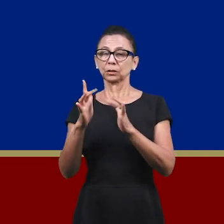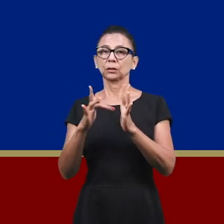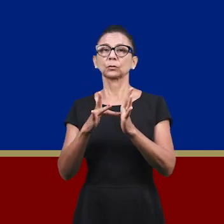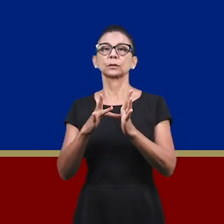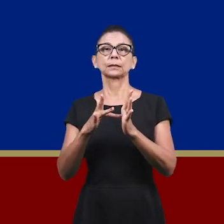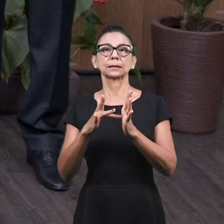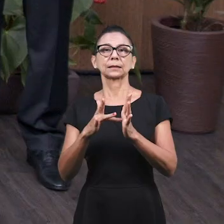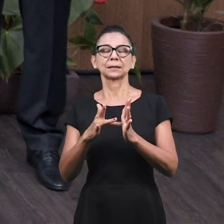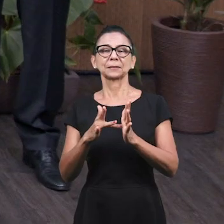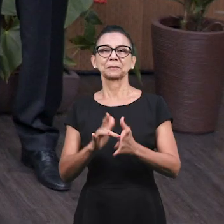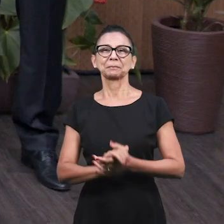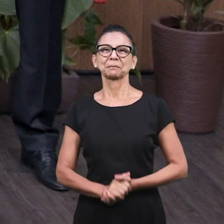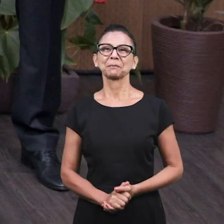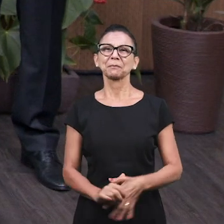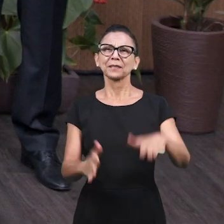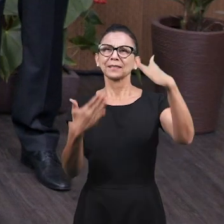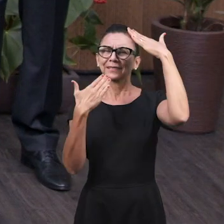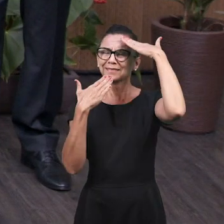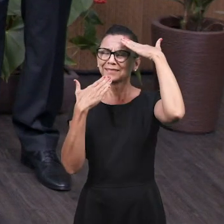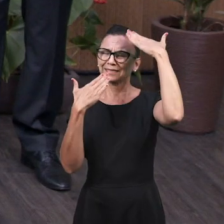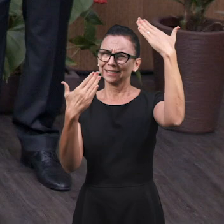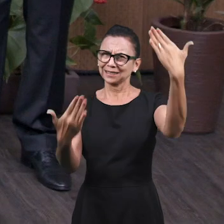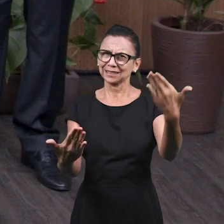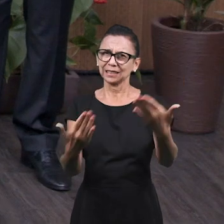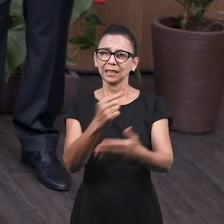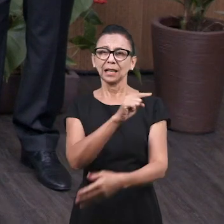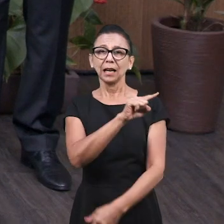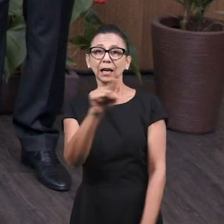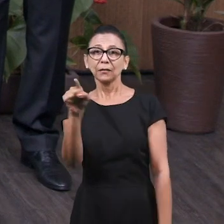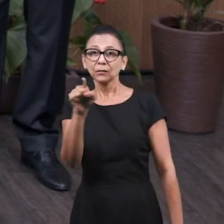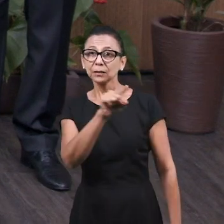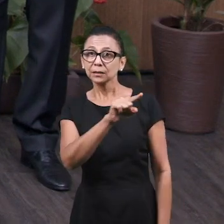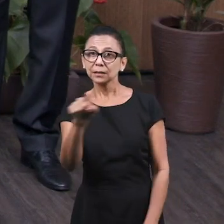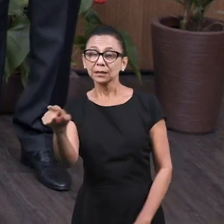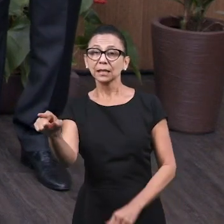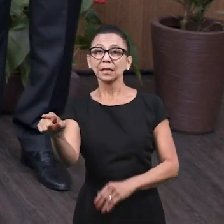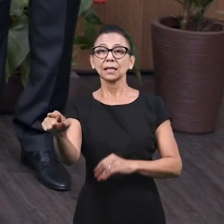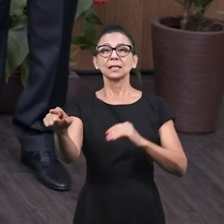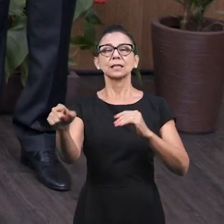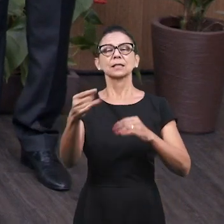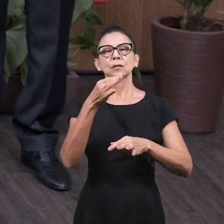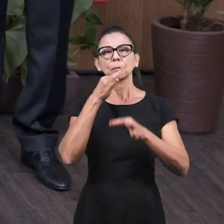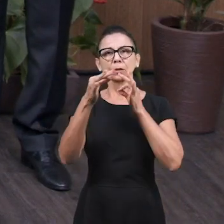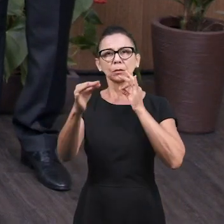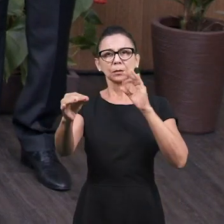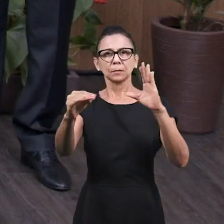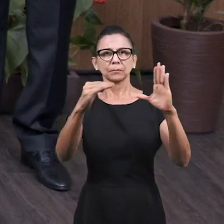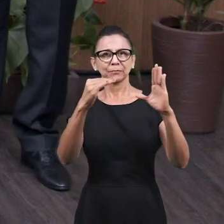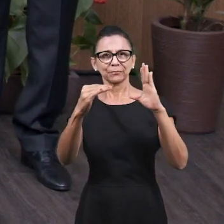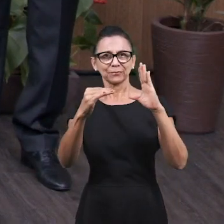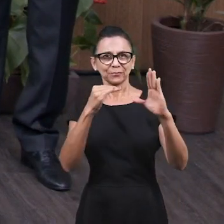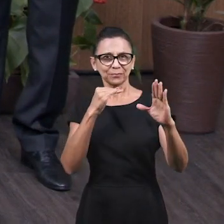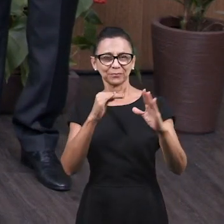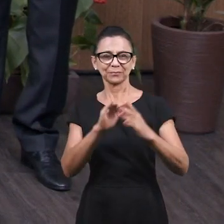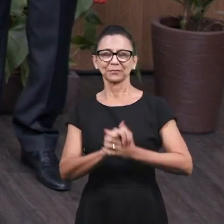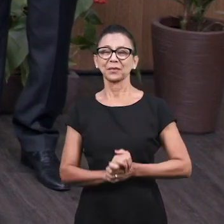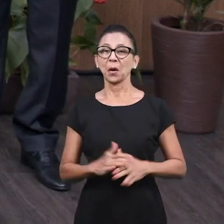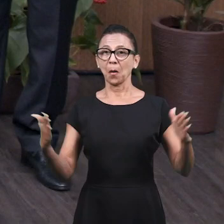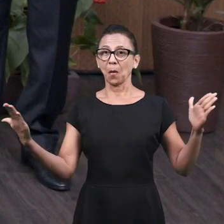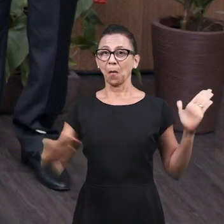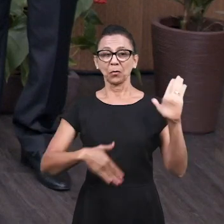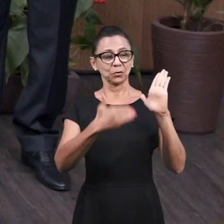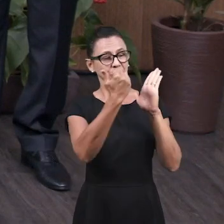Иисуса». Мы благодарим участие всех тех, кто написал нам ваши